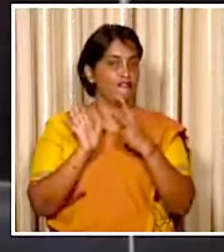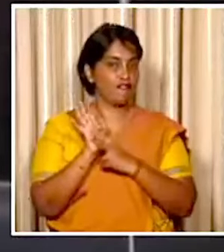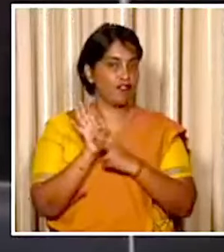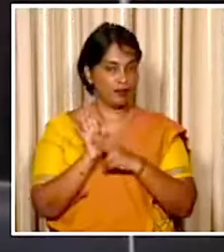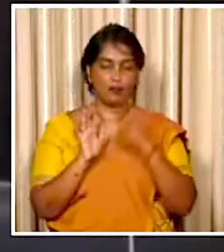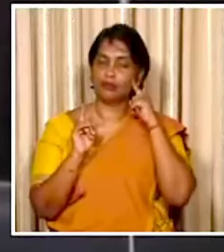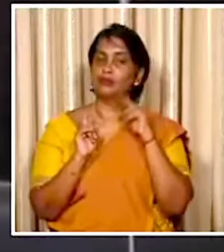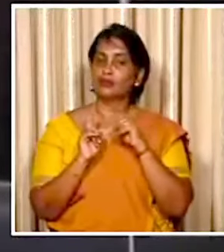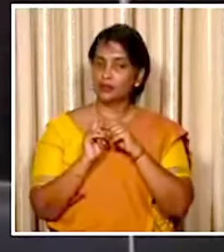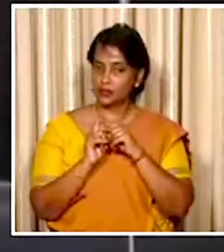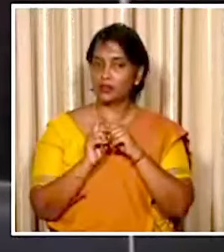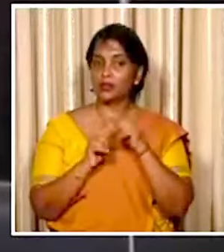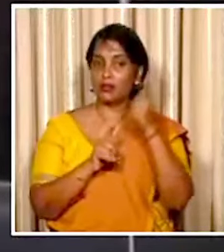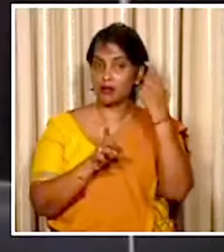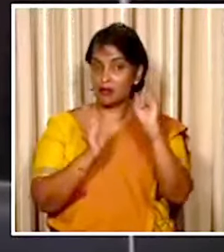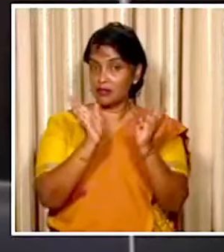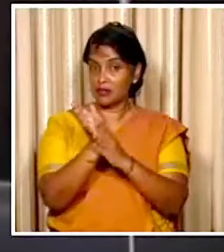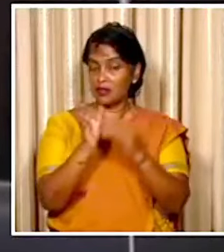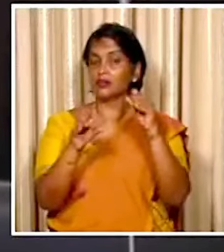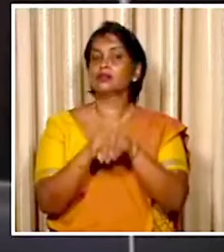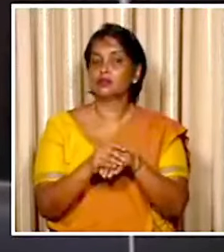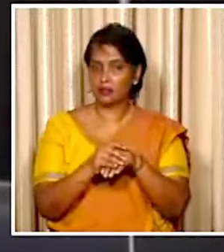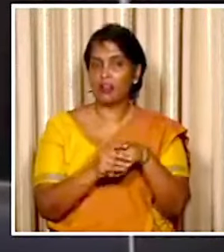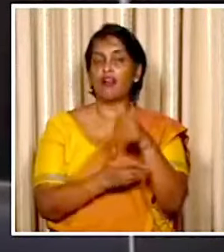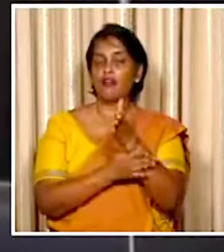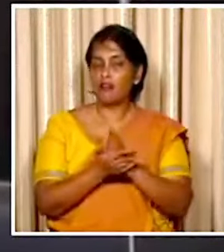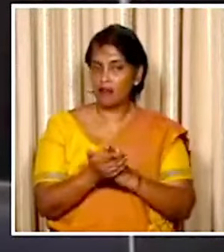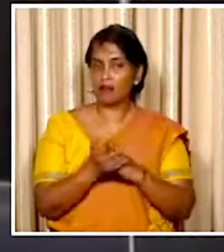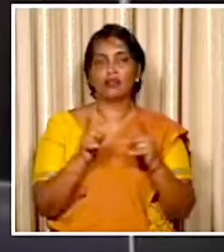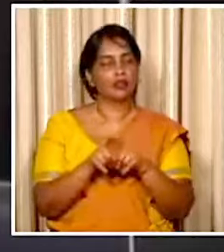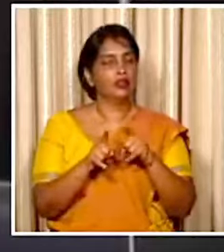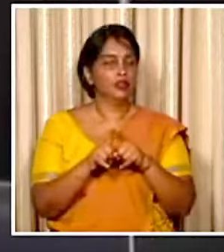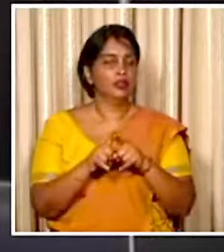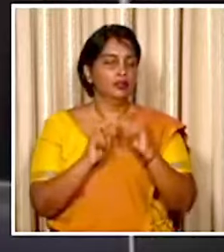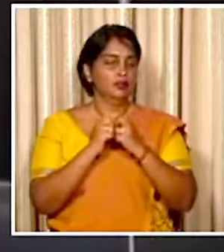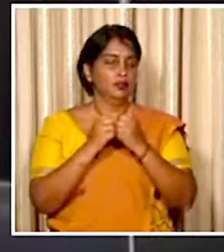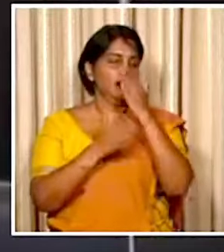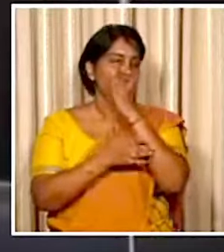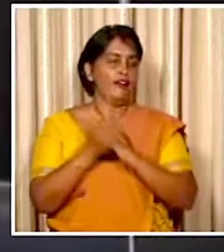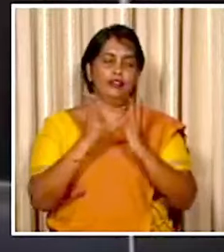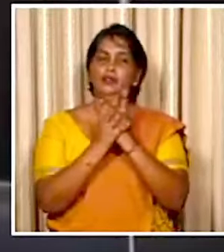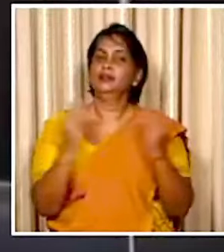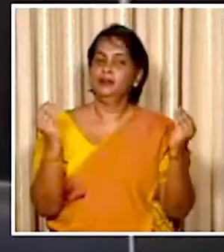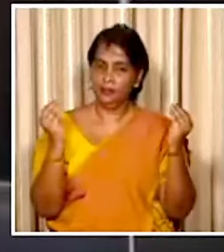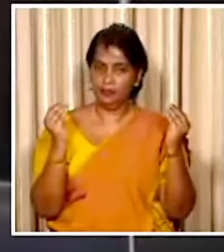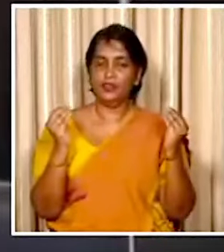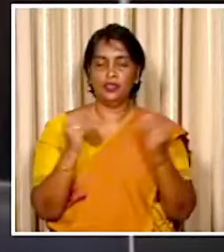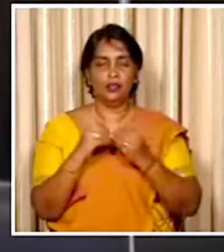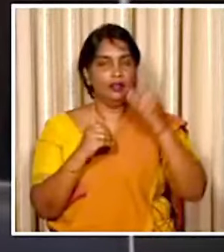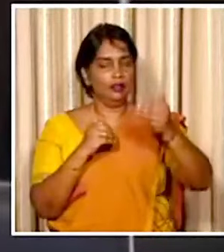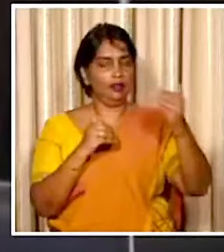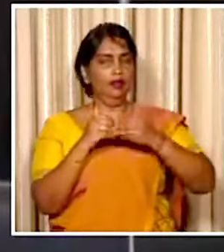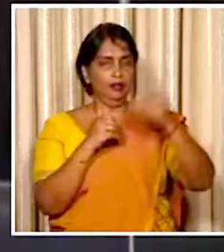ඒ සම්බන්ධයෙන් එතුමන්ලා හිටපු අනු කමිටුව මගිනුත් කොටසක් හැටියට තමයි ඒ විෂමතාවය අවසන් කරන්න එදා නිර්දේශ කළා තිබුණේ ඊළඟ අදියරේ